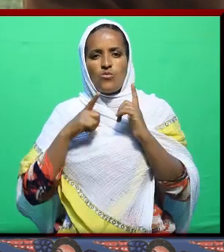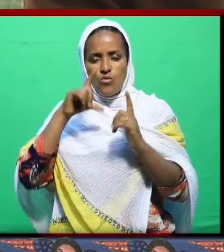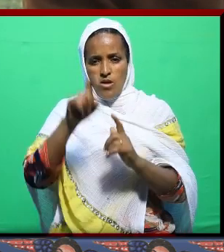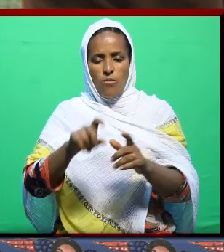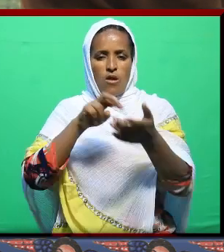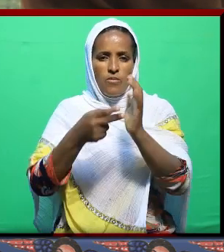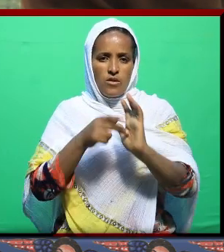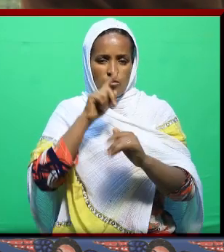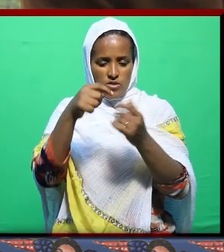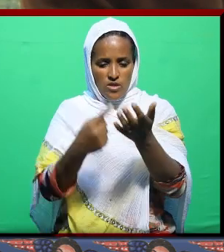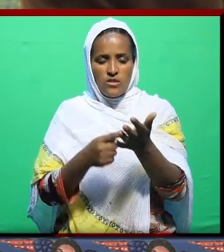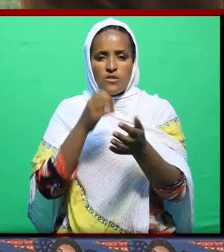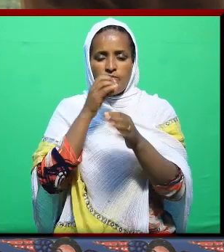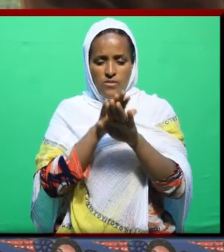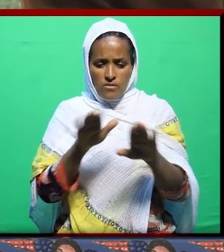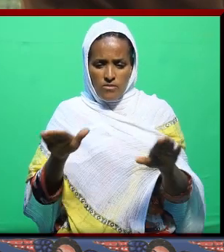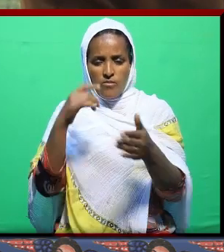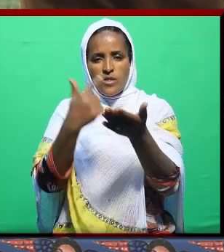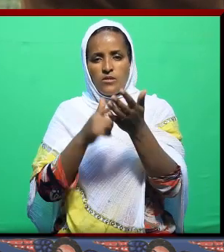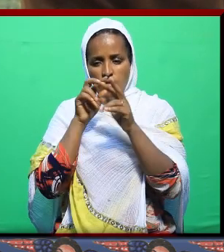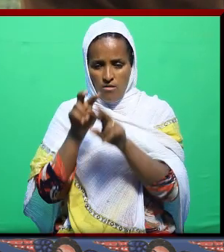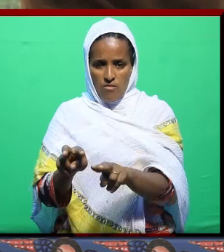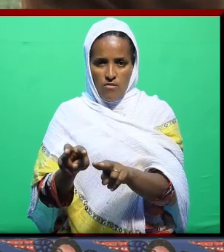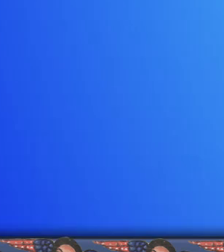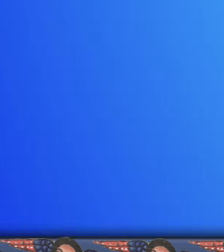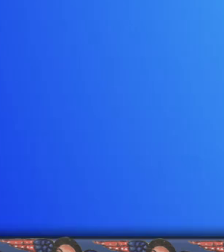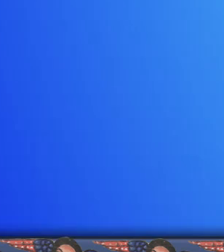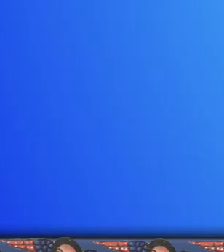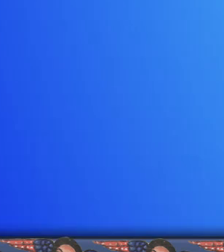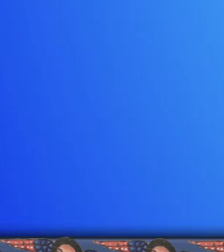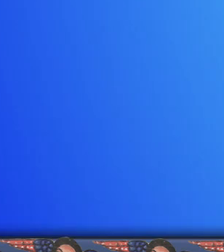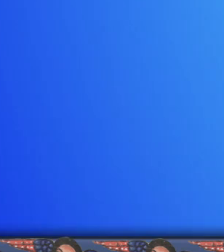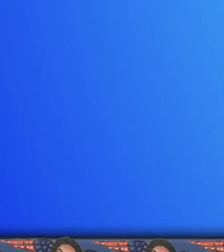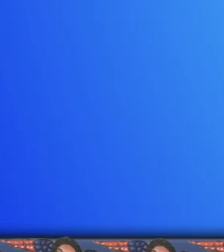ሊኖሩ ይገባቸዋል ማለት ነው። ስለዚህ ጽሙዋዬን በዛ እንመለከተዋለን።